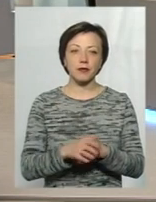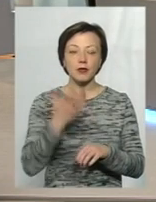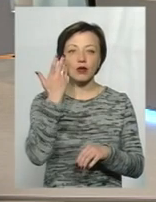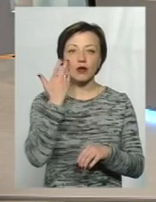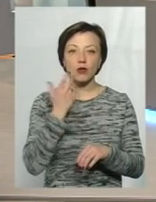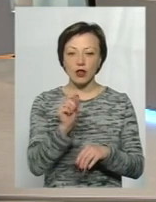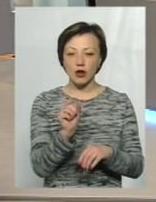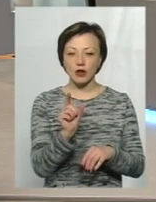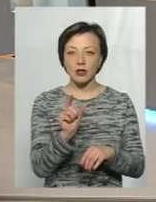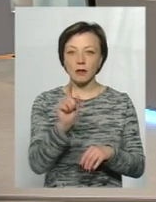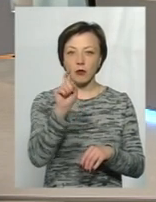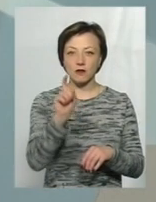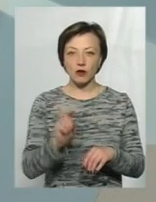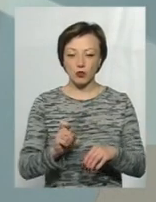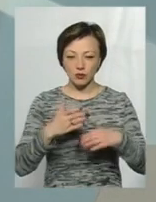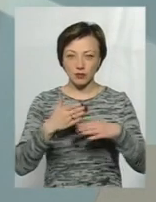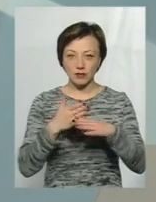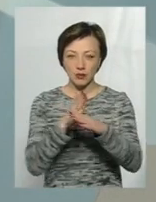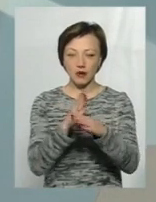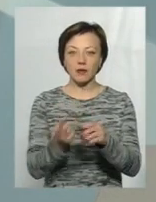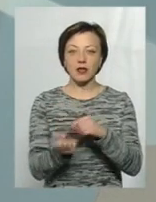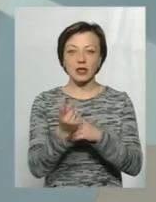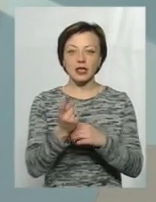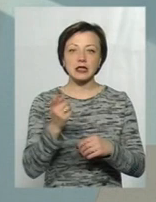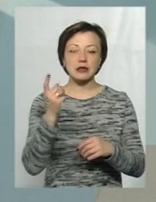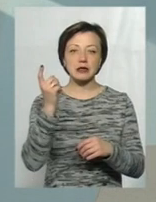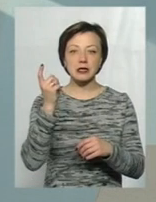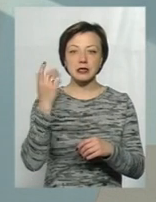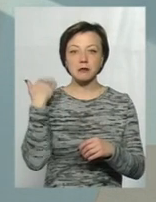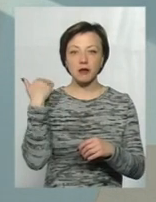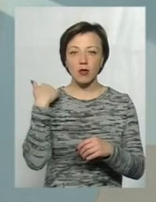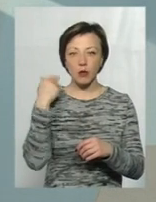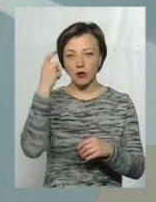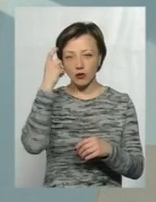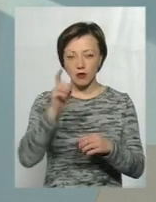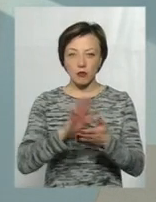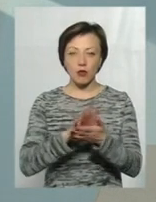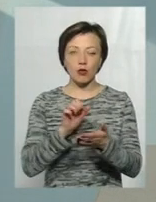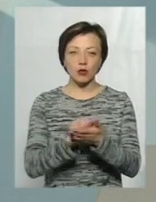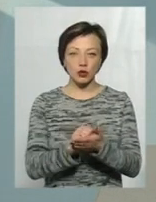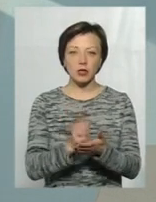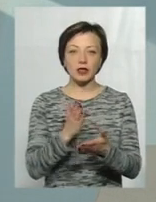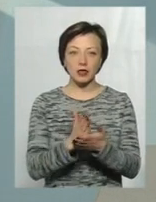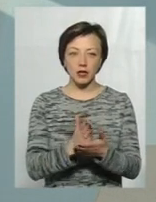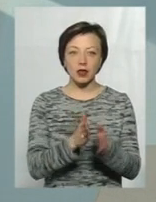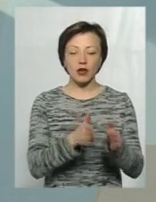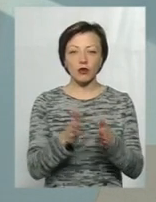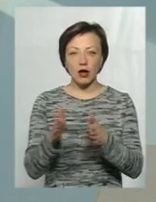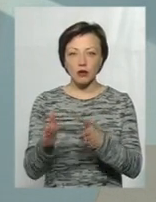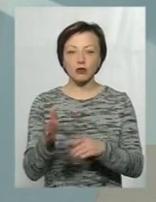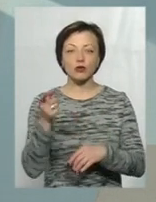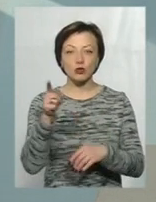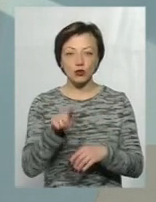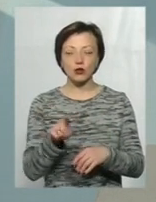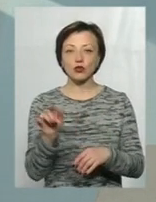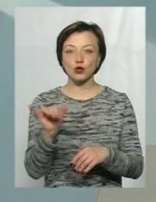розщеплення хребта і виникають спиномозгові великі кили, то, на жаль, ми таку патологію спостерігаємо регулярно за рахунок того,